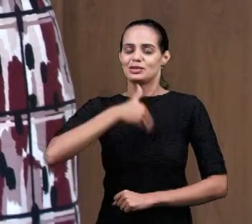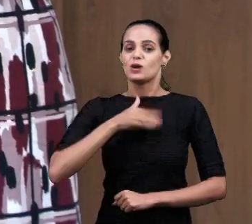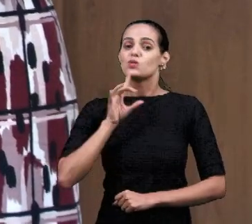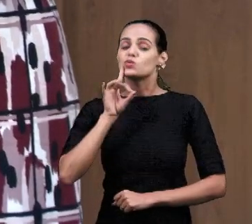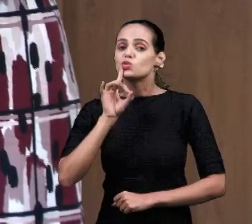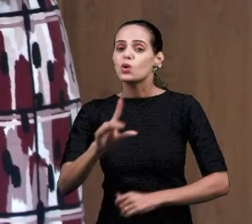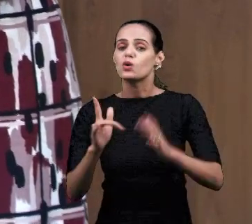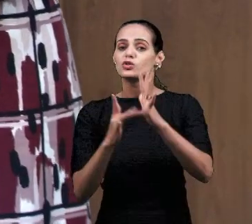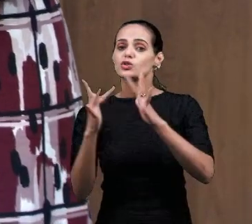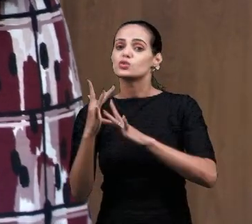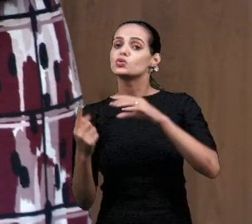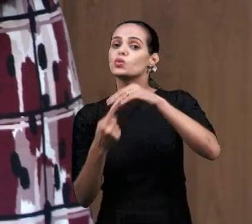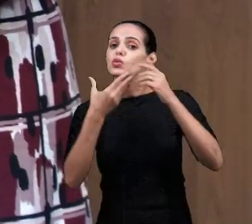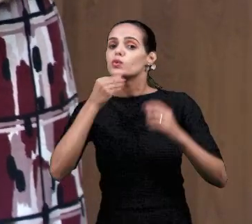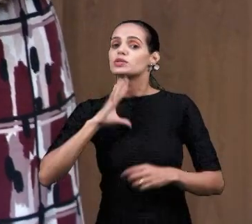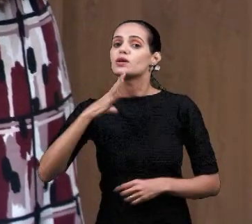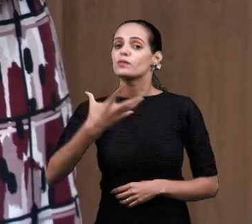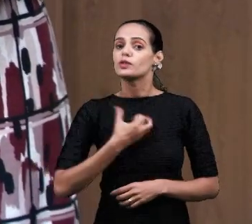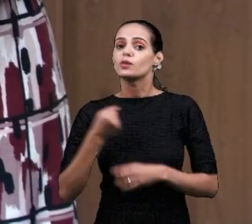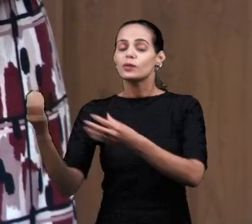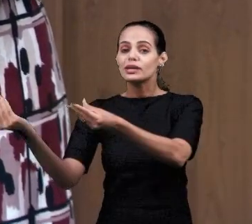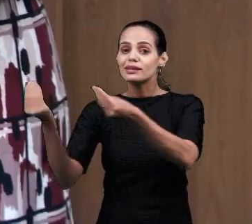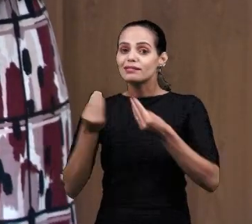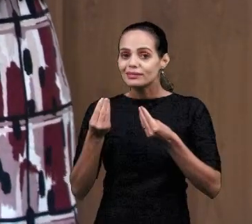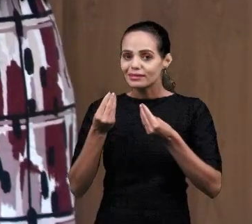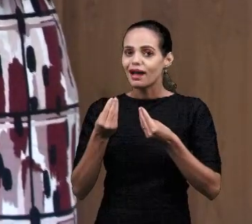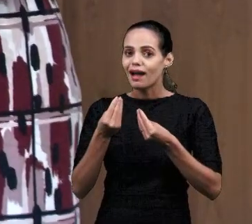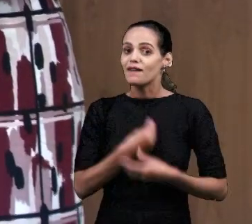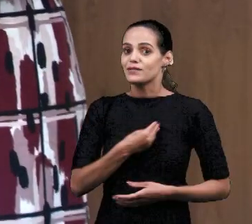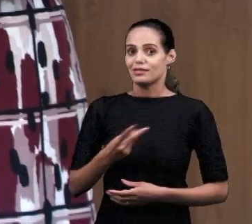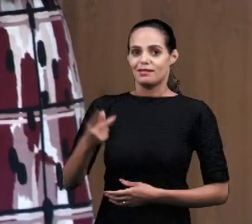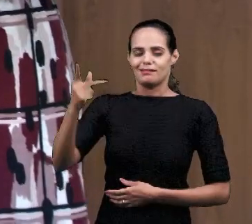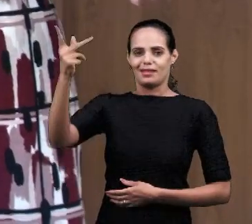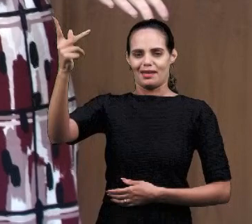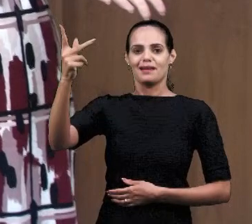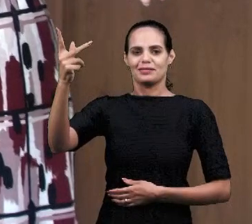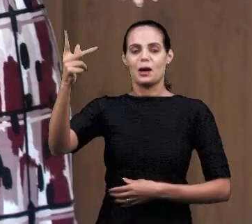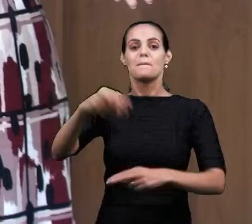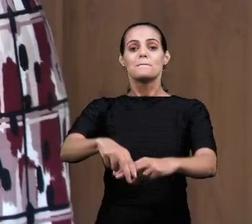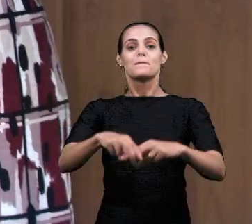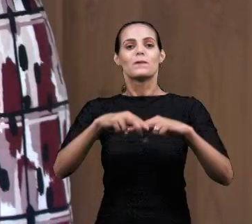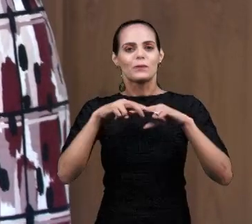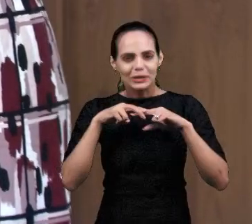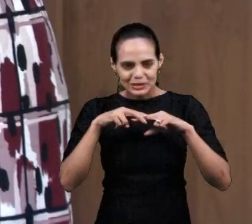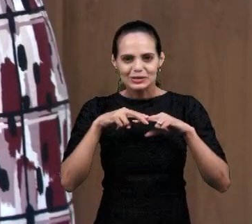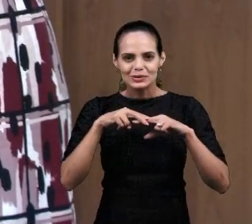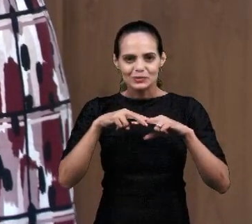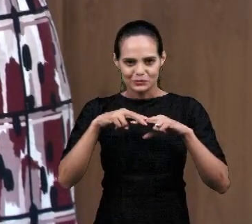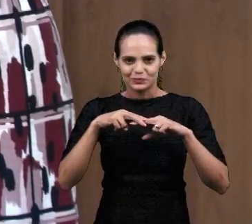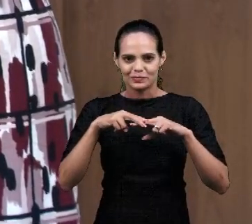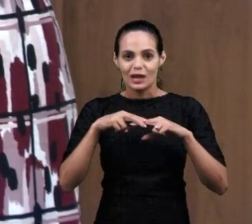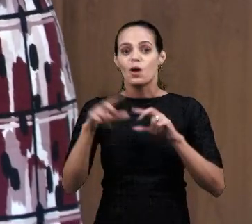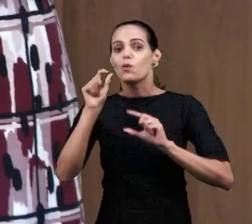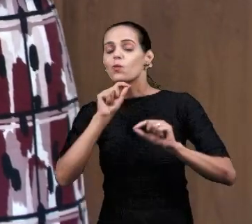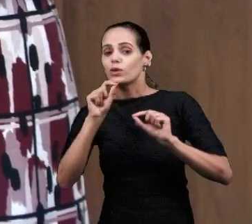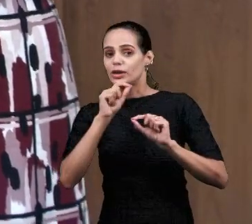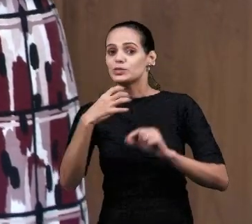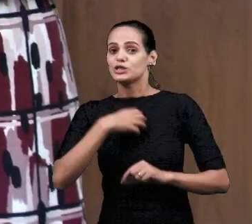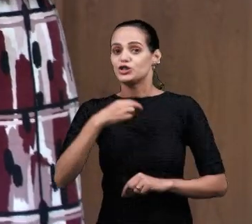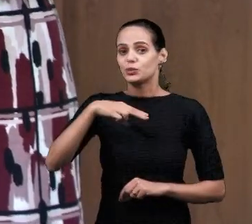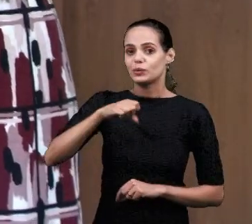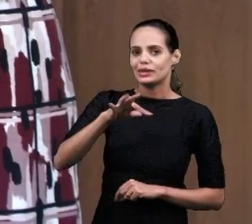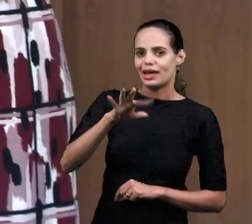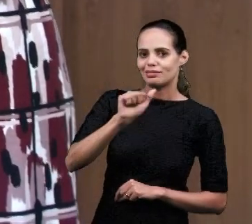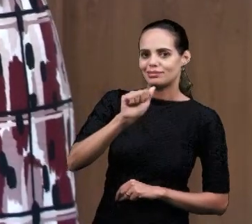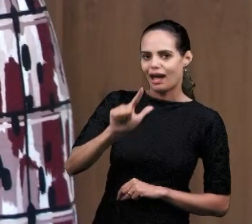la vie éternelle. Pour cela, le véritable sens de Noël, c'est Jésus qui est né tous les jours dans nos cœurs. À